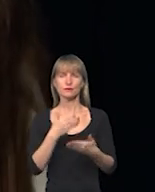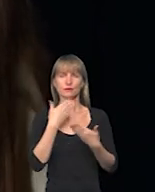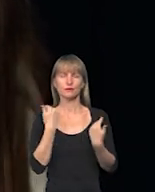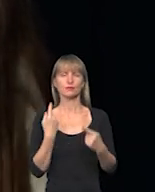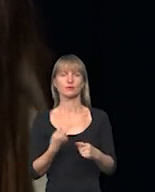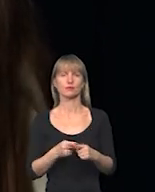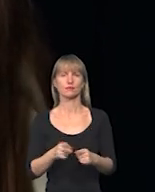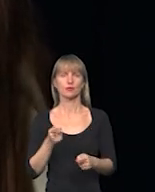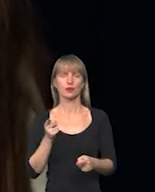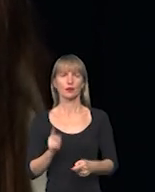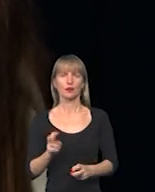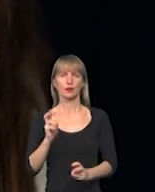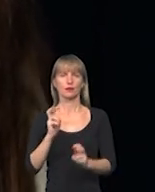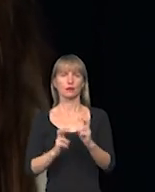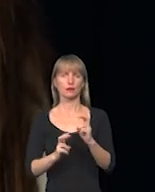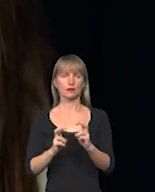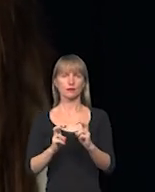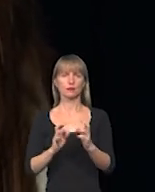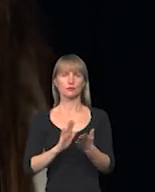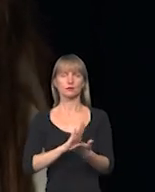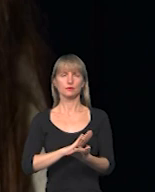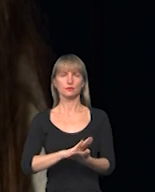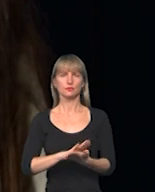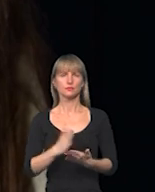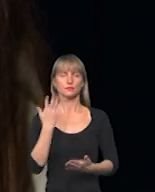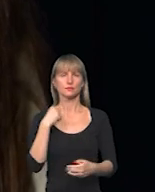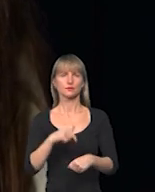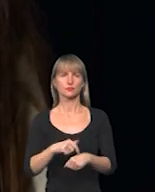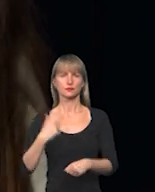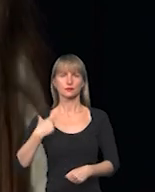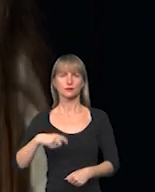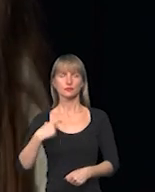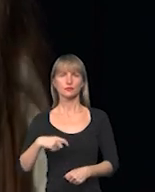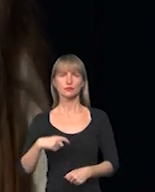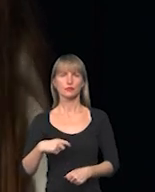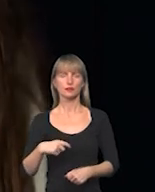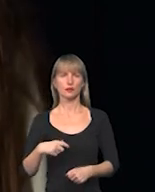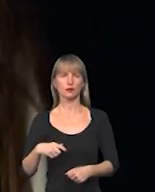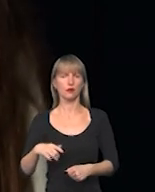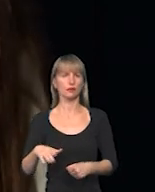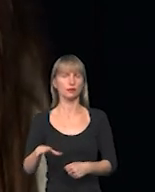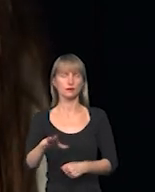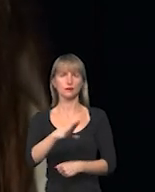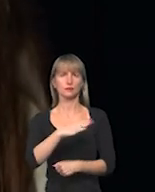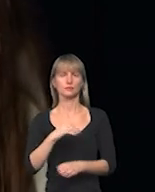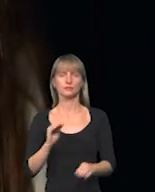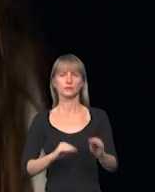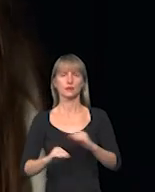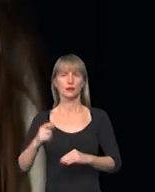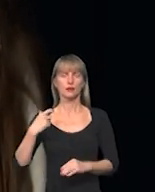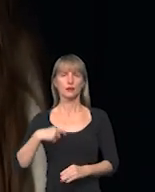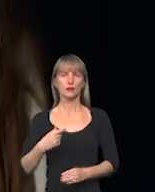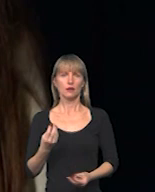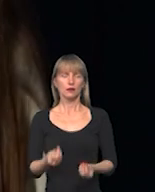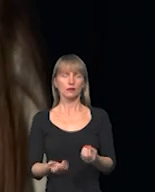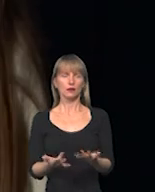це промисловий чисто об'єкт, коли відчуваєш себе в системі, де робота кипить,